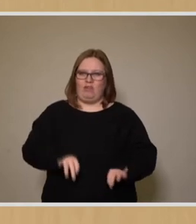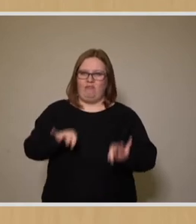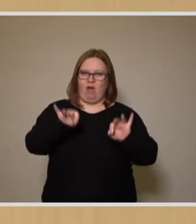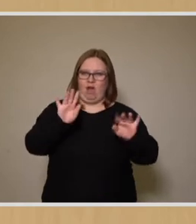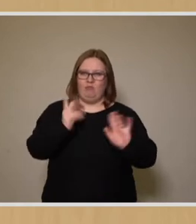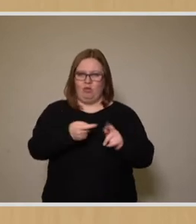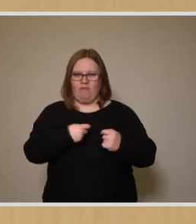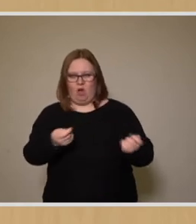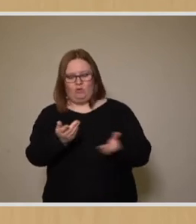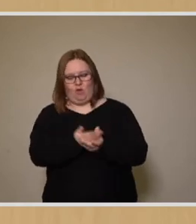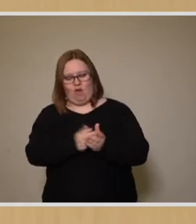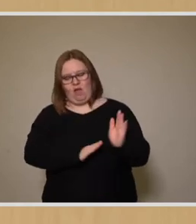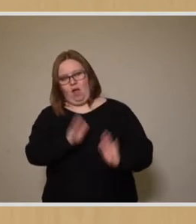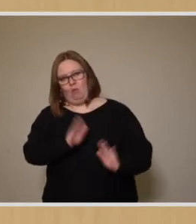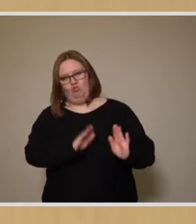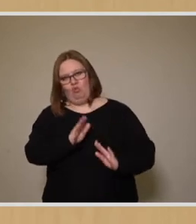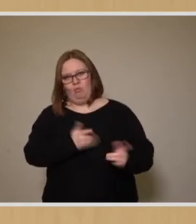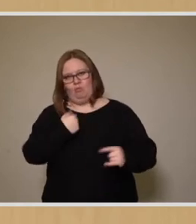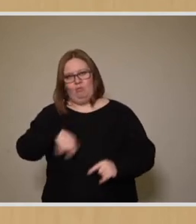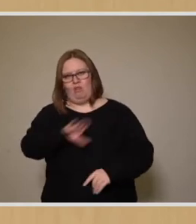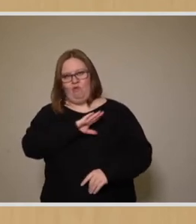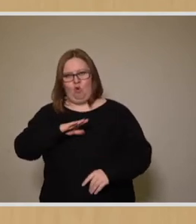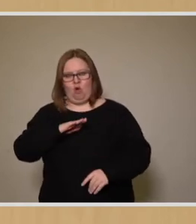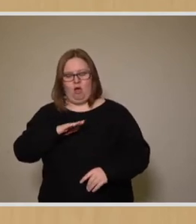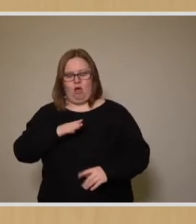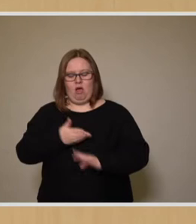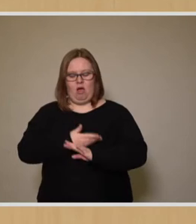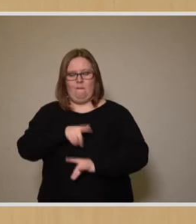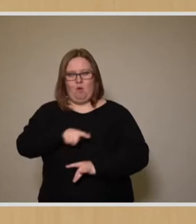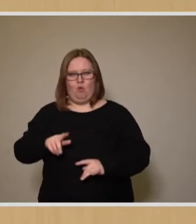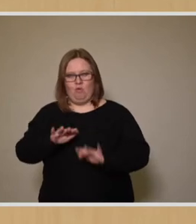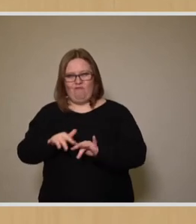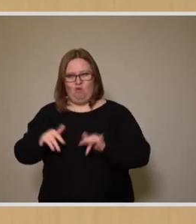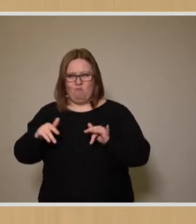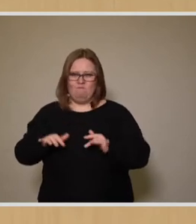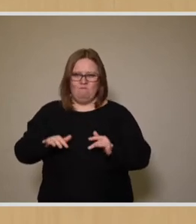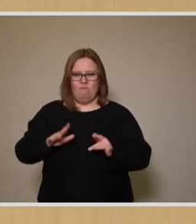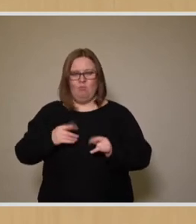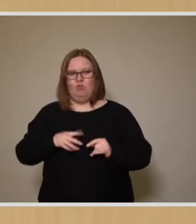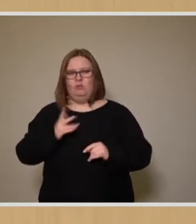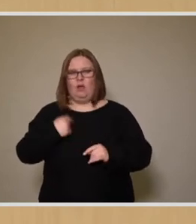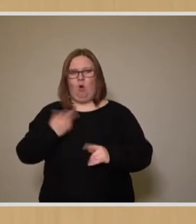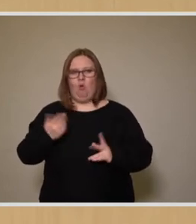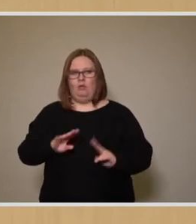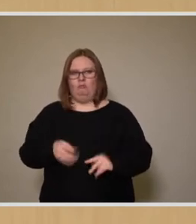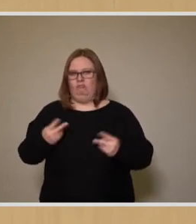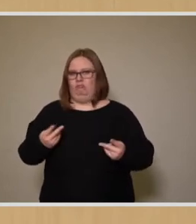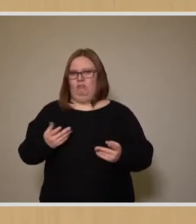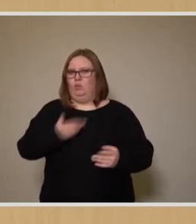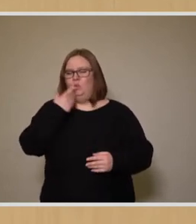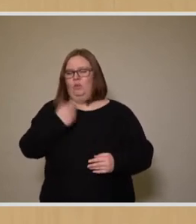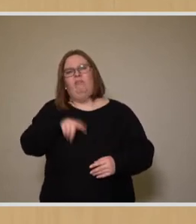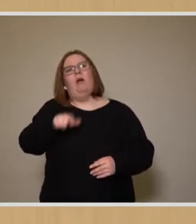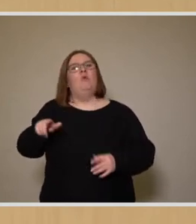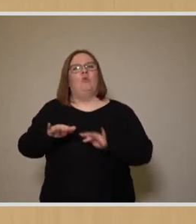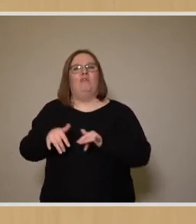die Verkaufsvorlage abzustimmen, bevor das Bürgerforum stattgefunden hat, die rein faktisch eigentlich nicht mehr gegeben ist, weil das